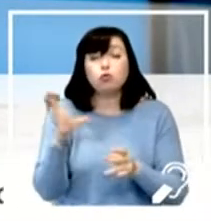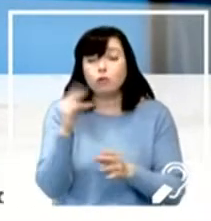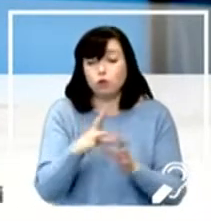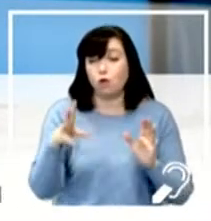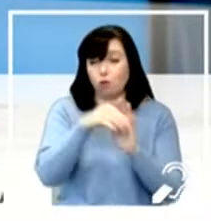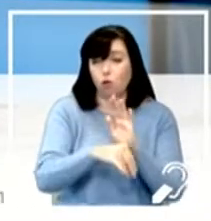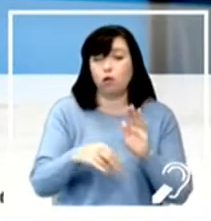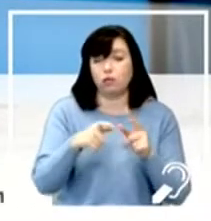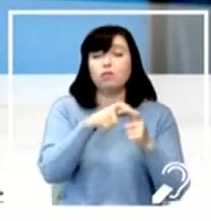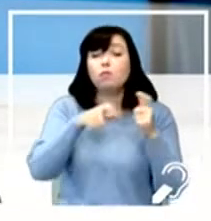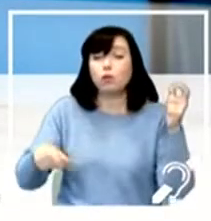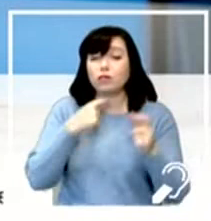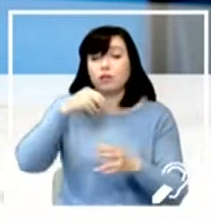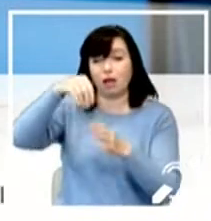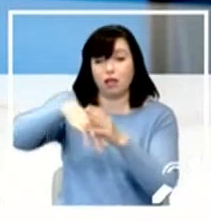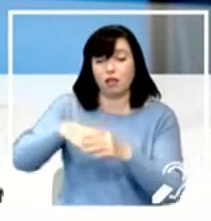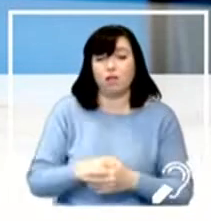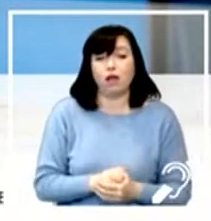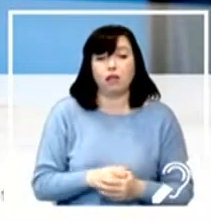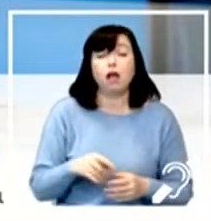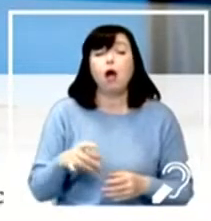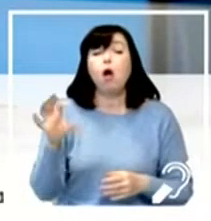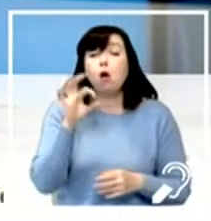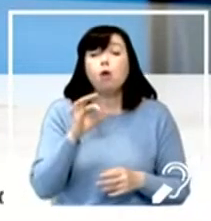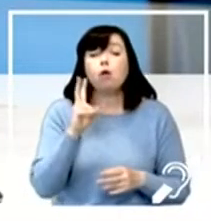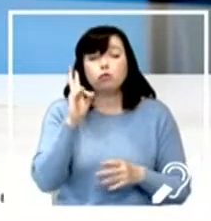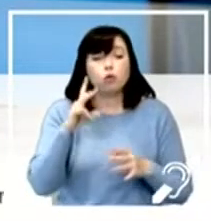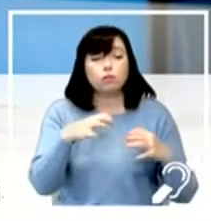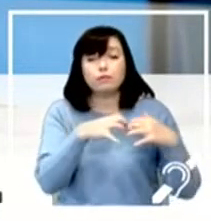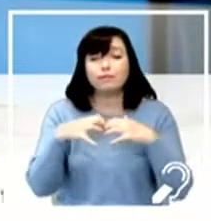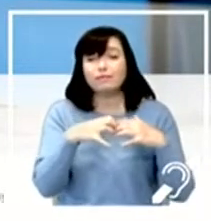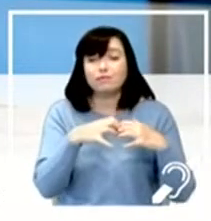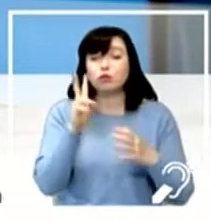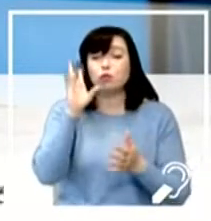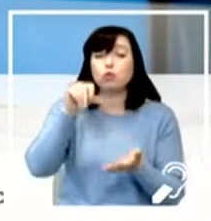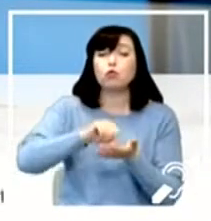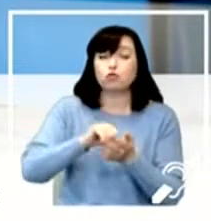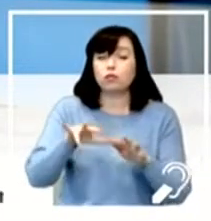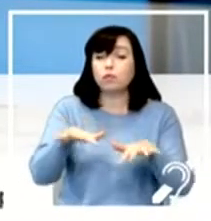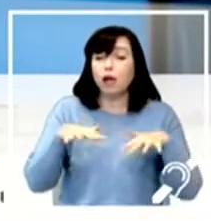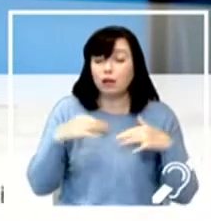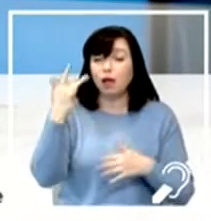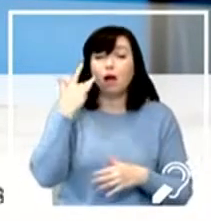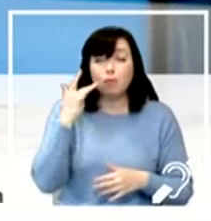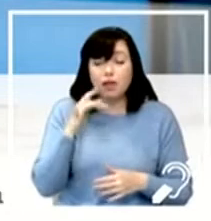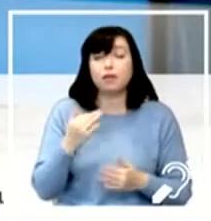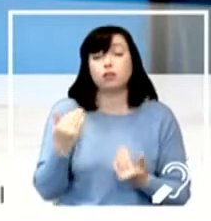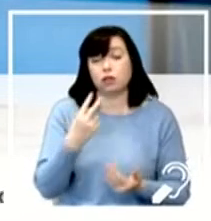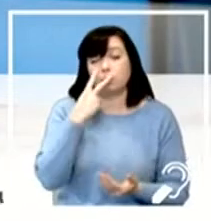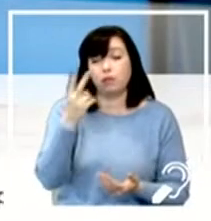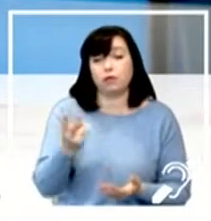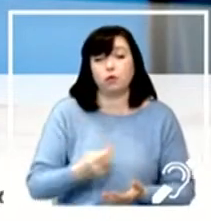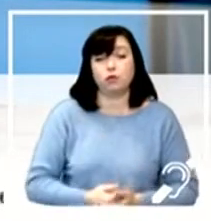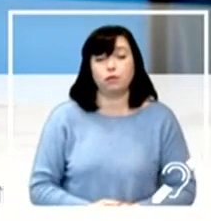vot, spune Joe Biden. Despre cine se va duce puterea în Congres, ne spune trimisul special al știrilor TVR în Statele Unite,